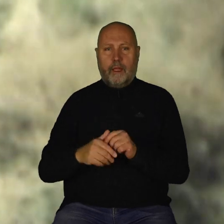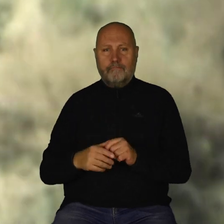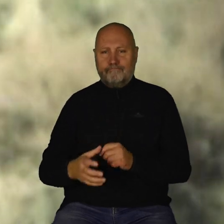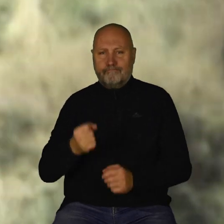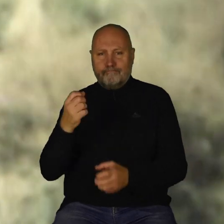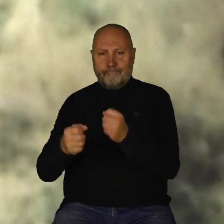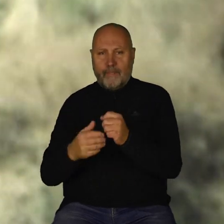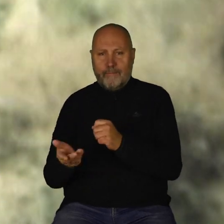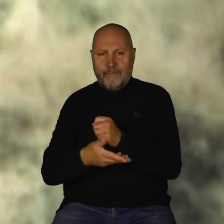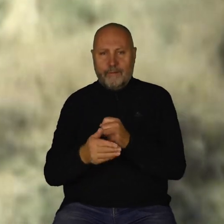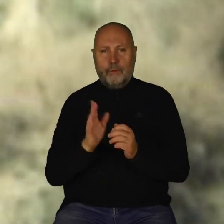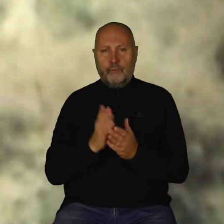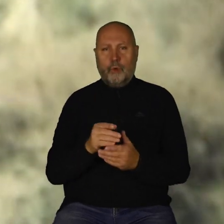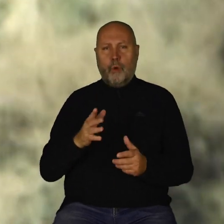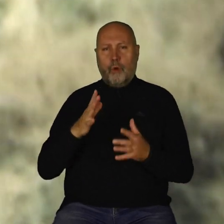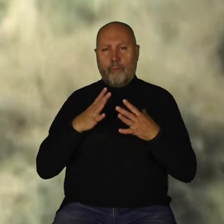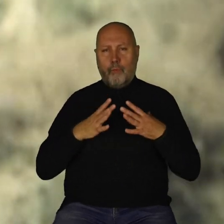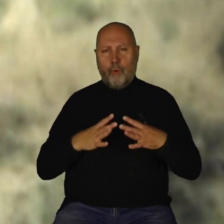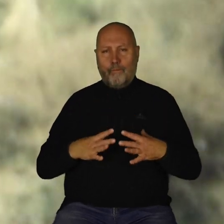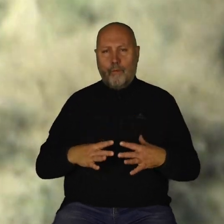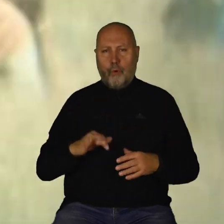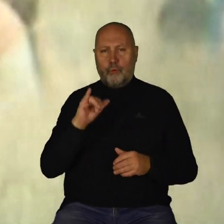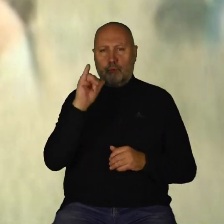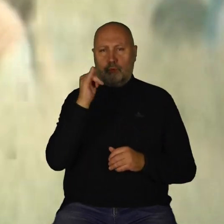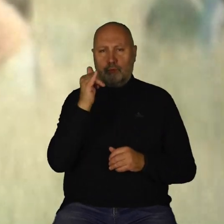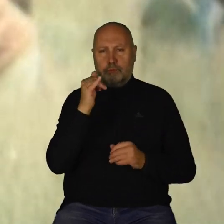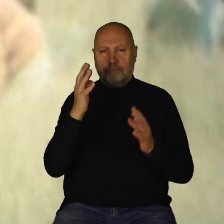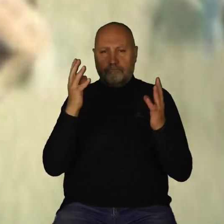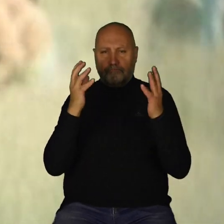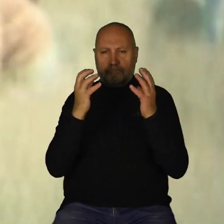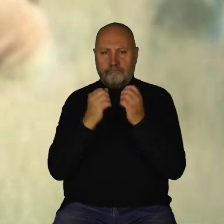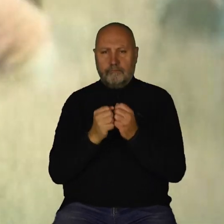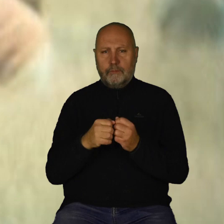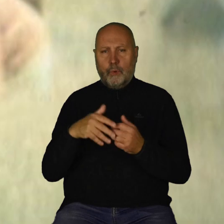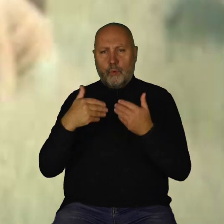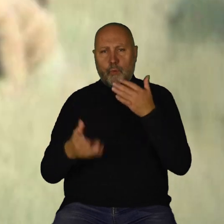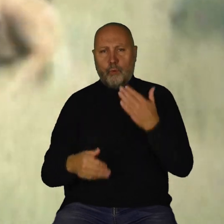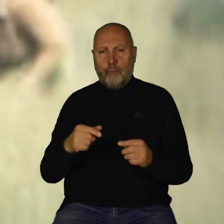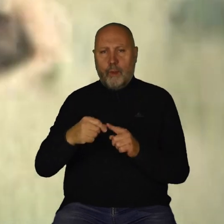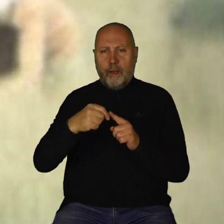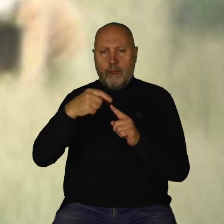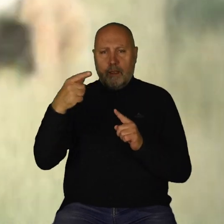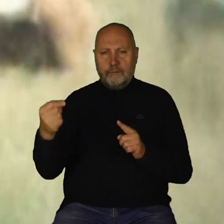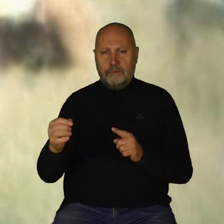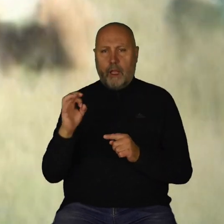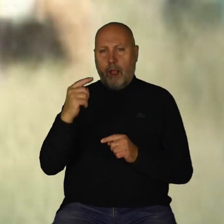k ż tracił liście a jego główki zaczynały